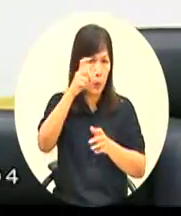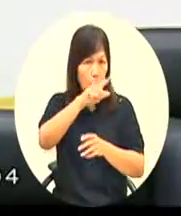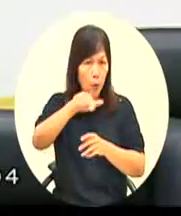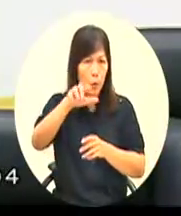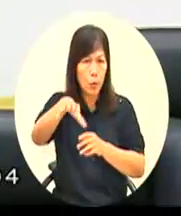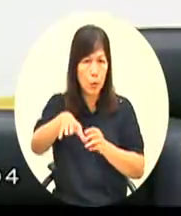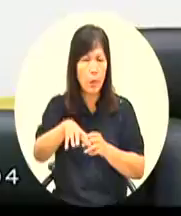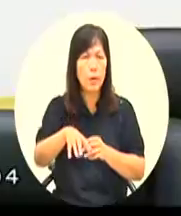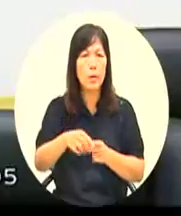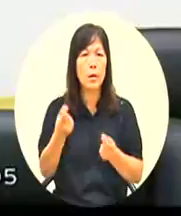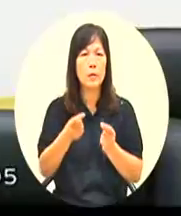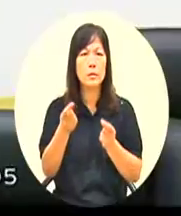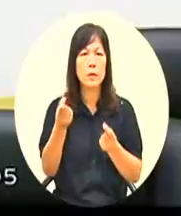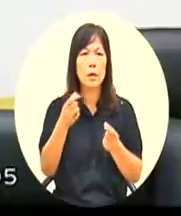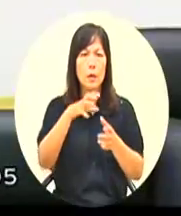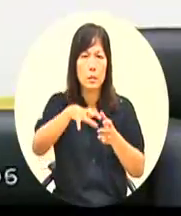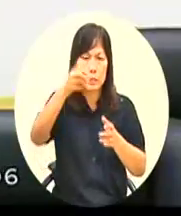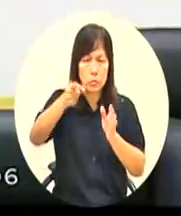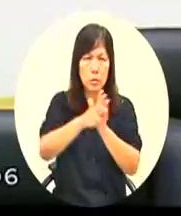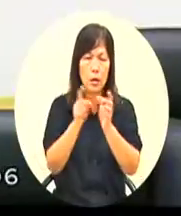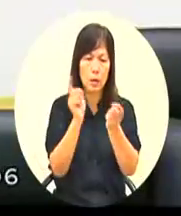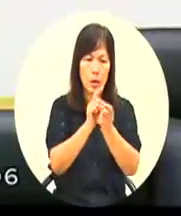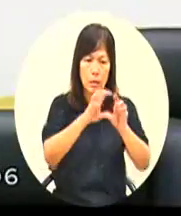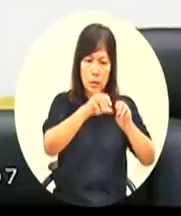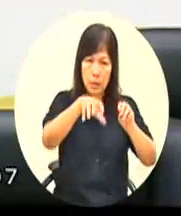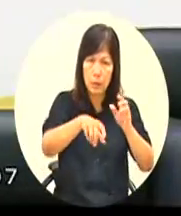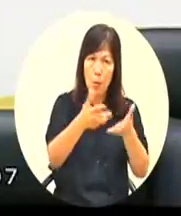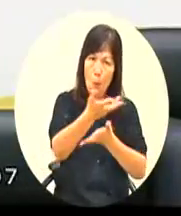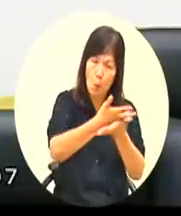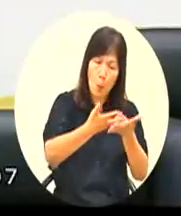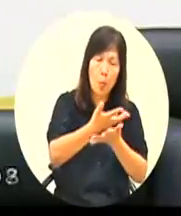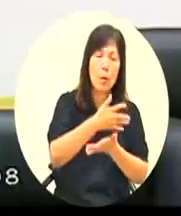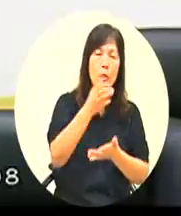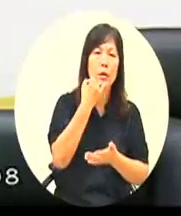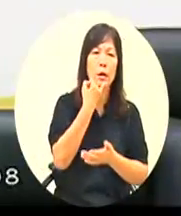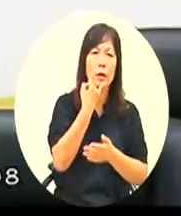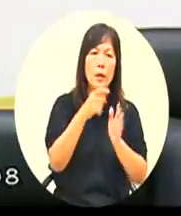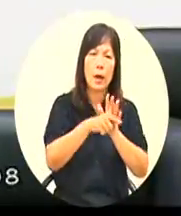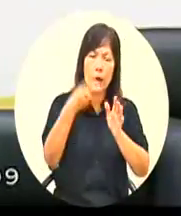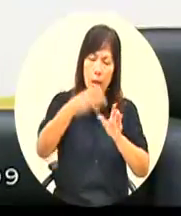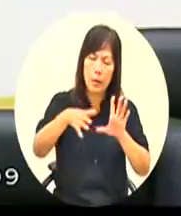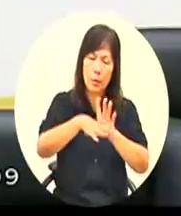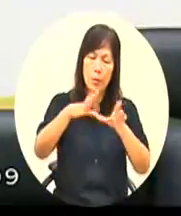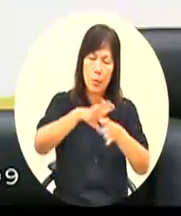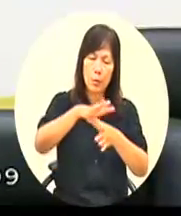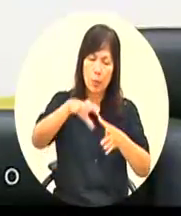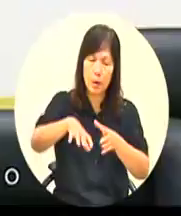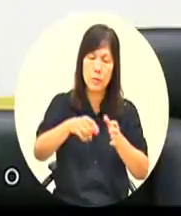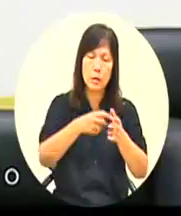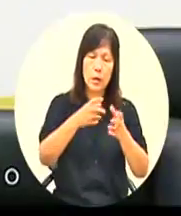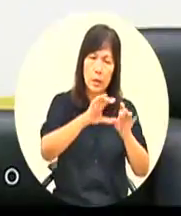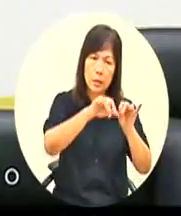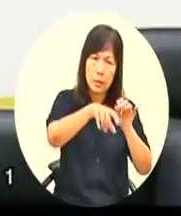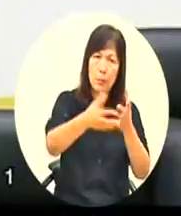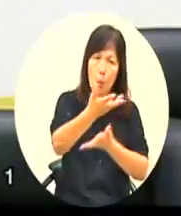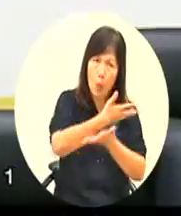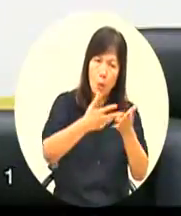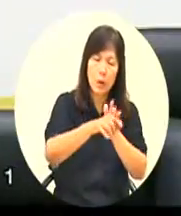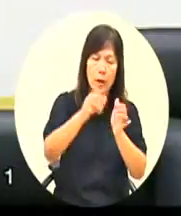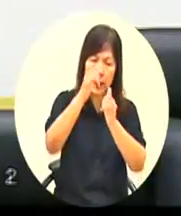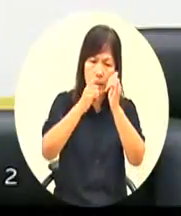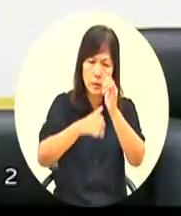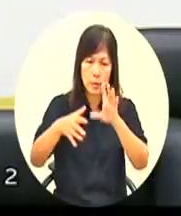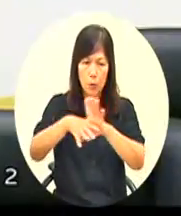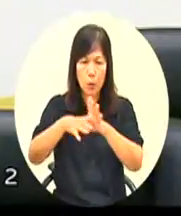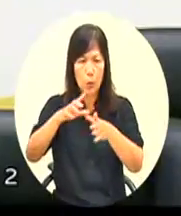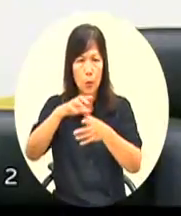说局长这边可以跟地方人士沟通啊，还有我们文化局这边跟地方多沟通，那些历史文化把它